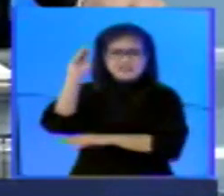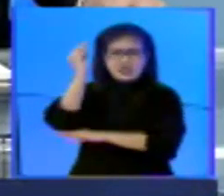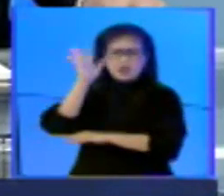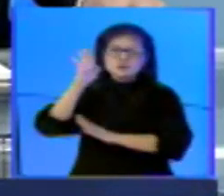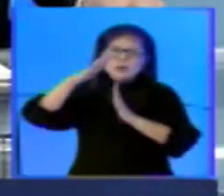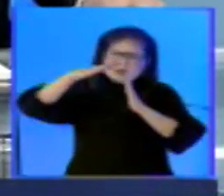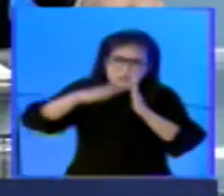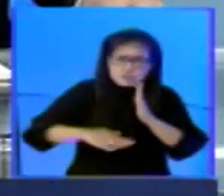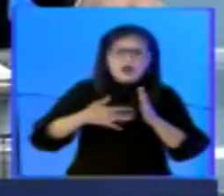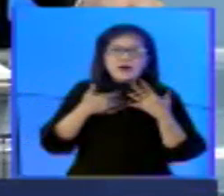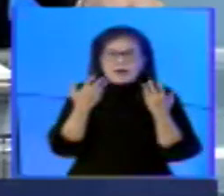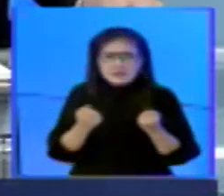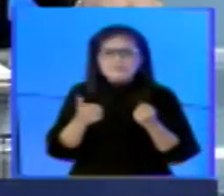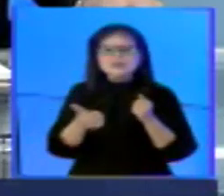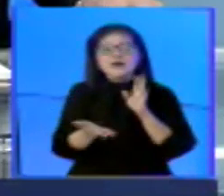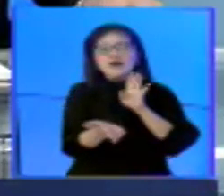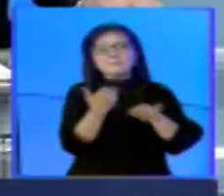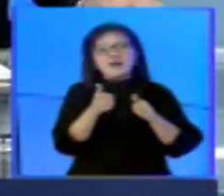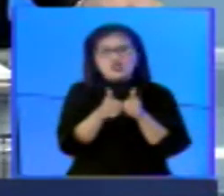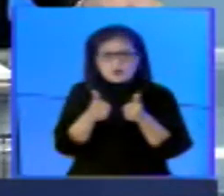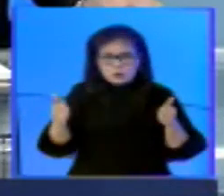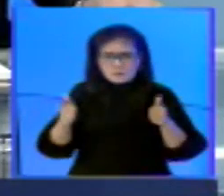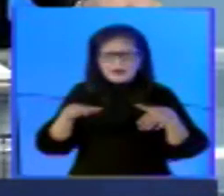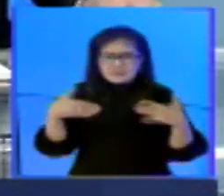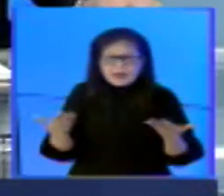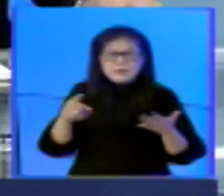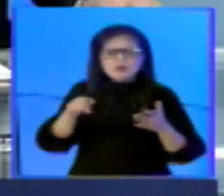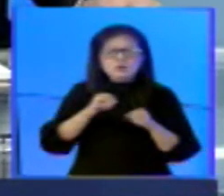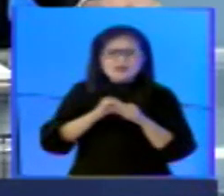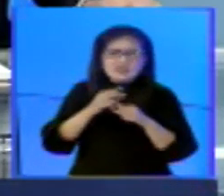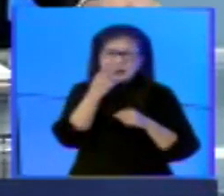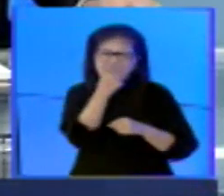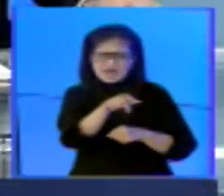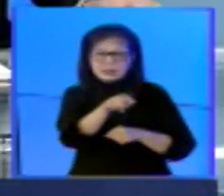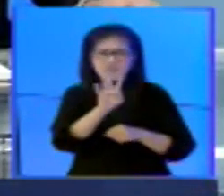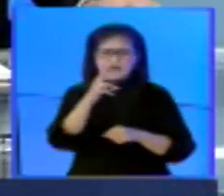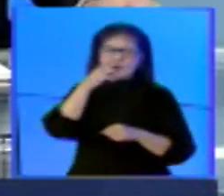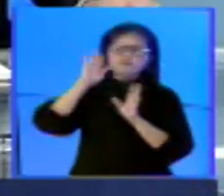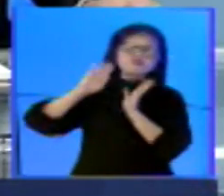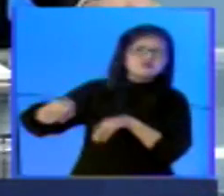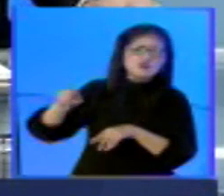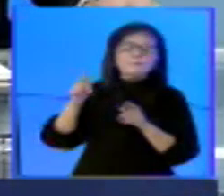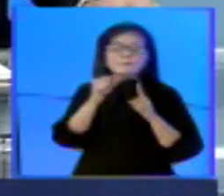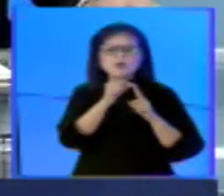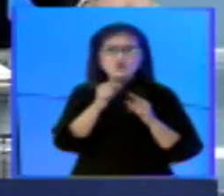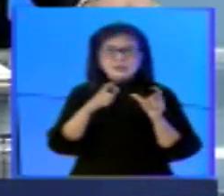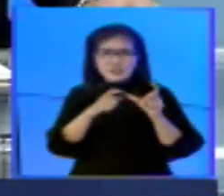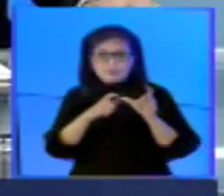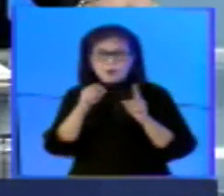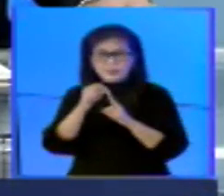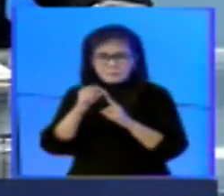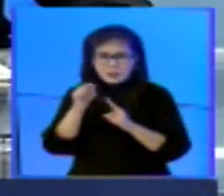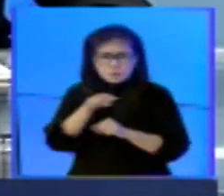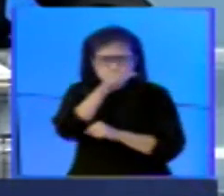masyarakat bisa kembali hidup normal. Namun sebagian warga nampaknya masih tak peduli. Petugas Satpol PP di sejumlah wilayah DKI menggelar